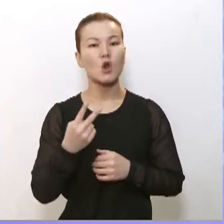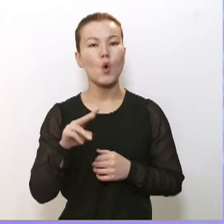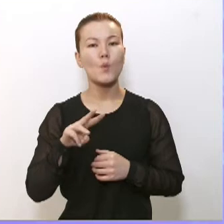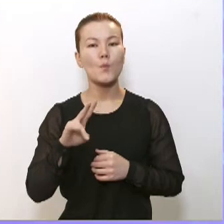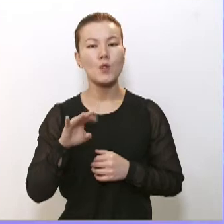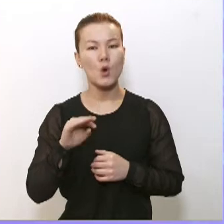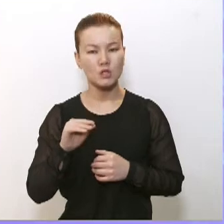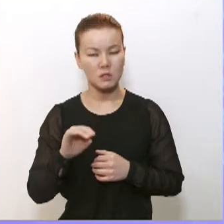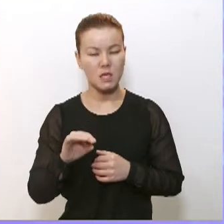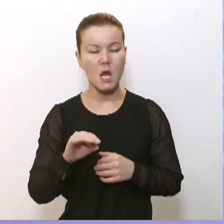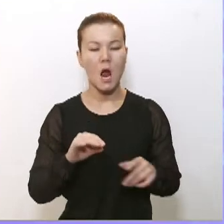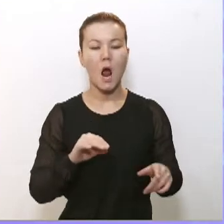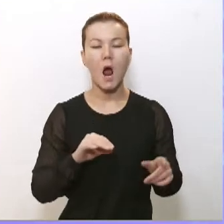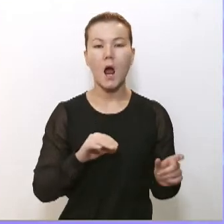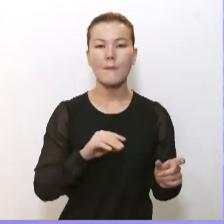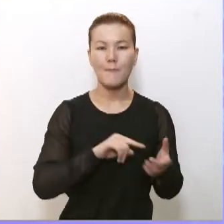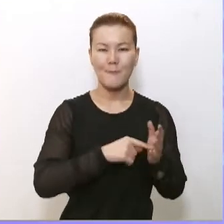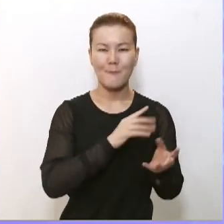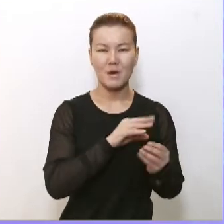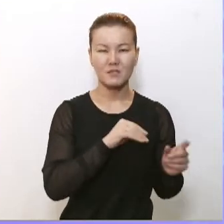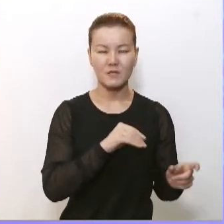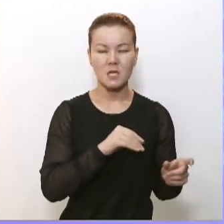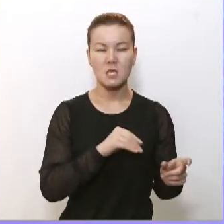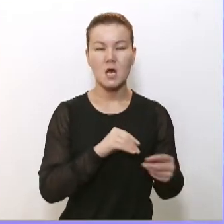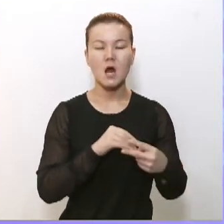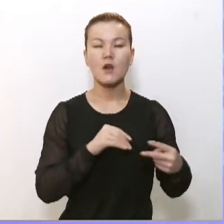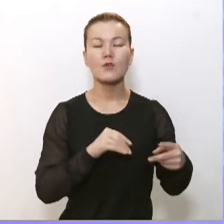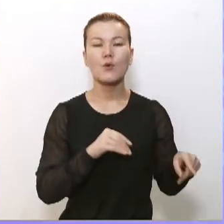множитель произведение равно